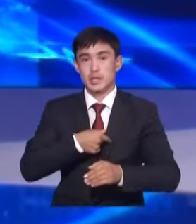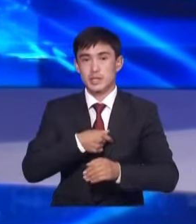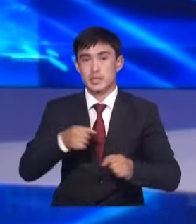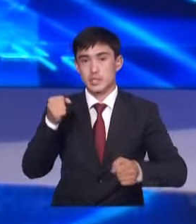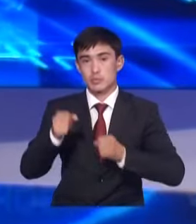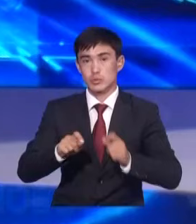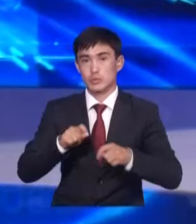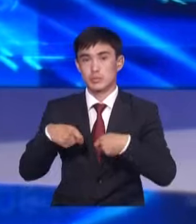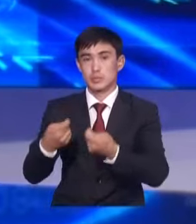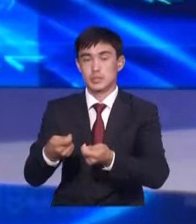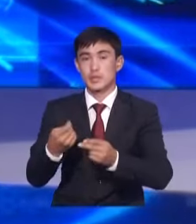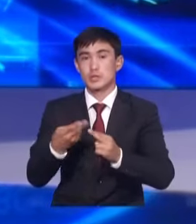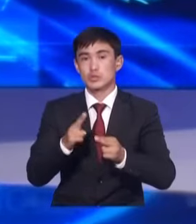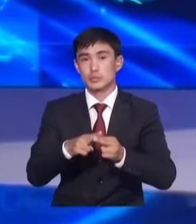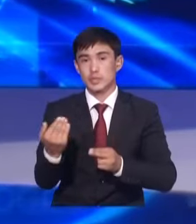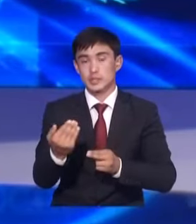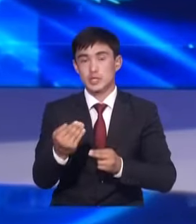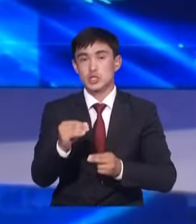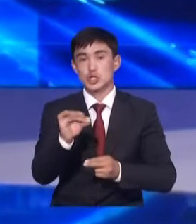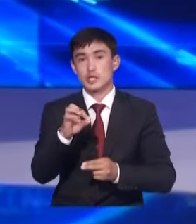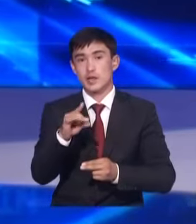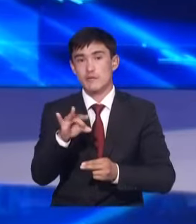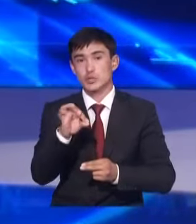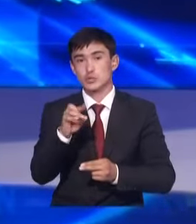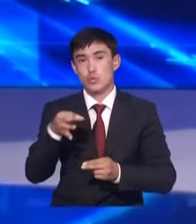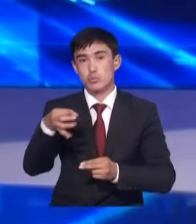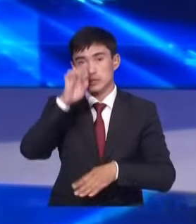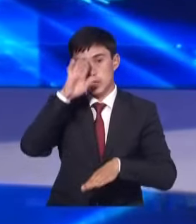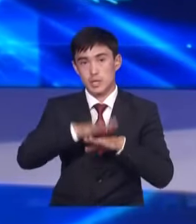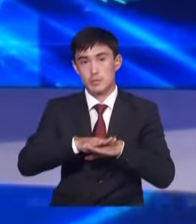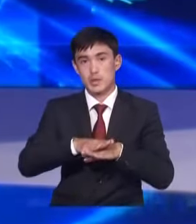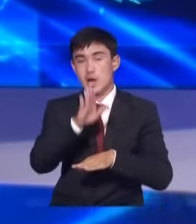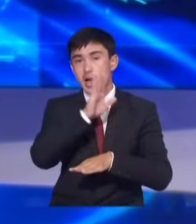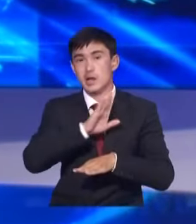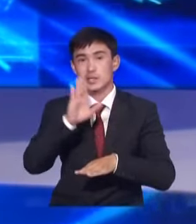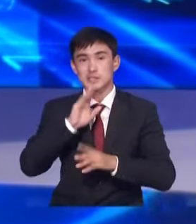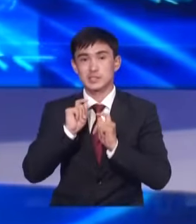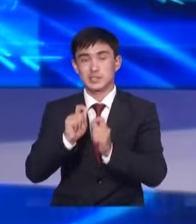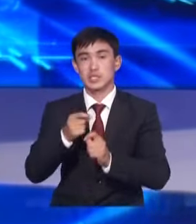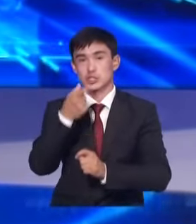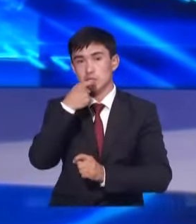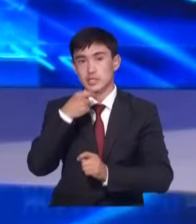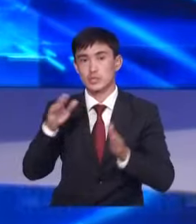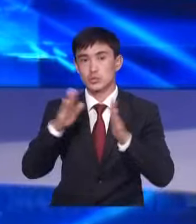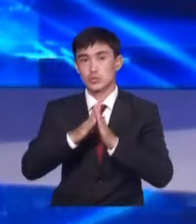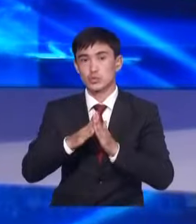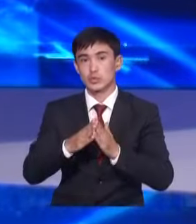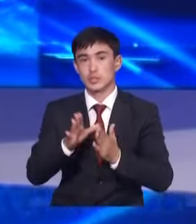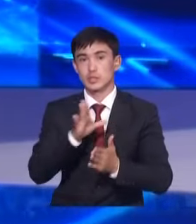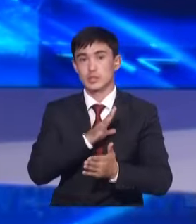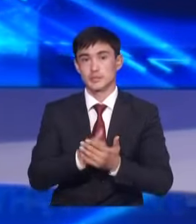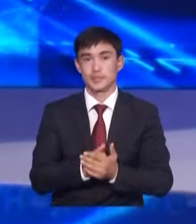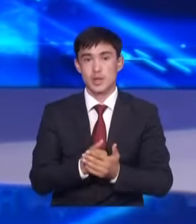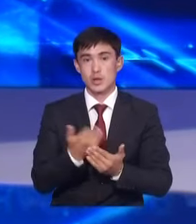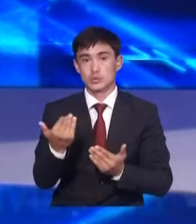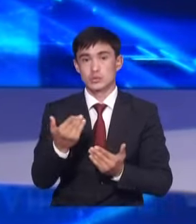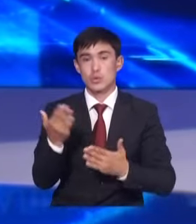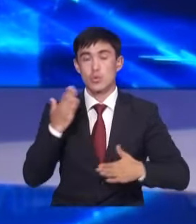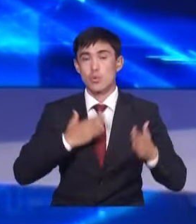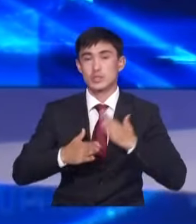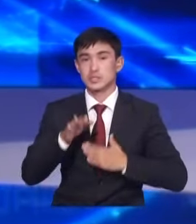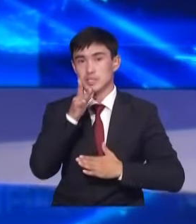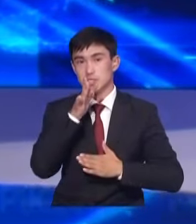темір тұлпарда мінгізді. Сонымен қатар Жадраев Жетісу облысының әкімі анасына сыйлаған Жаркенттегі баспанаға бас сұқты. Осынау